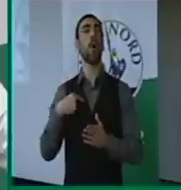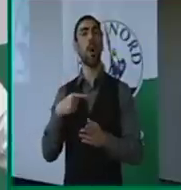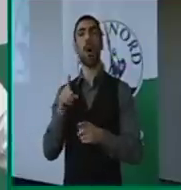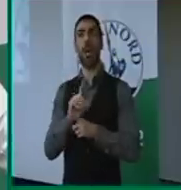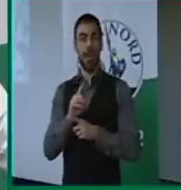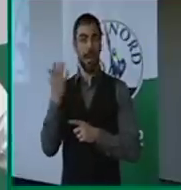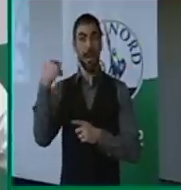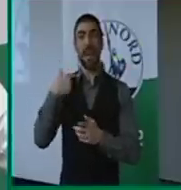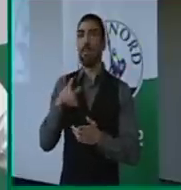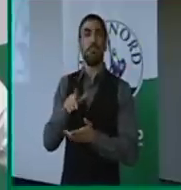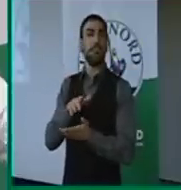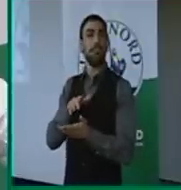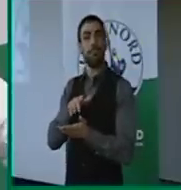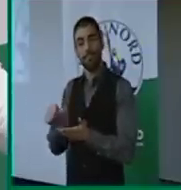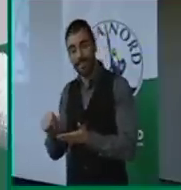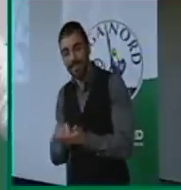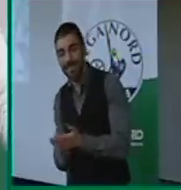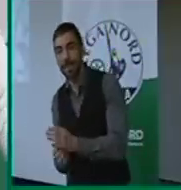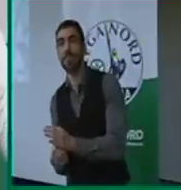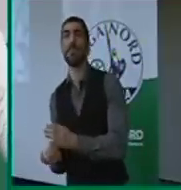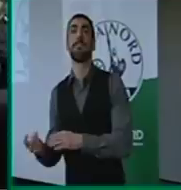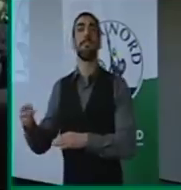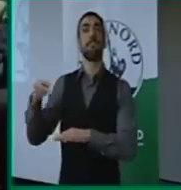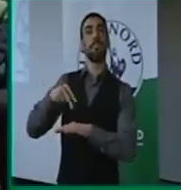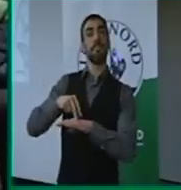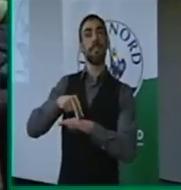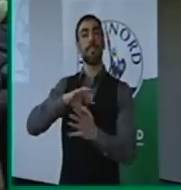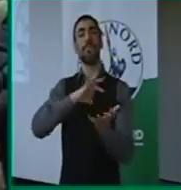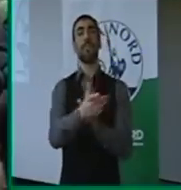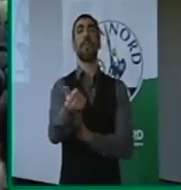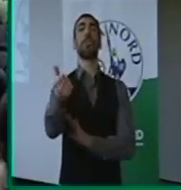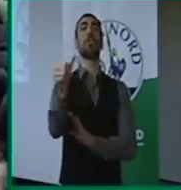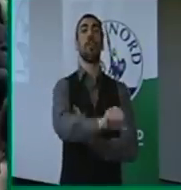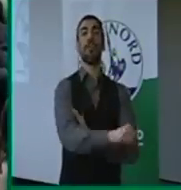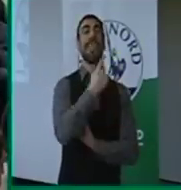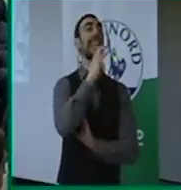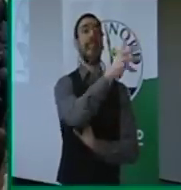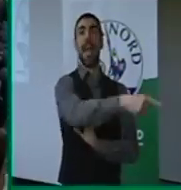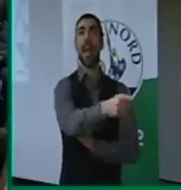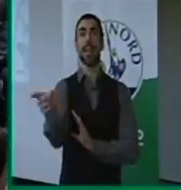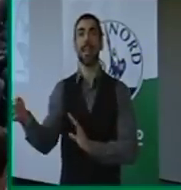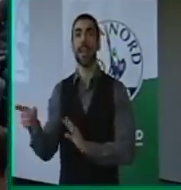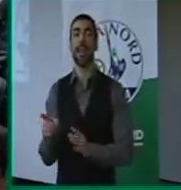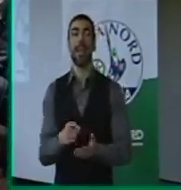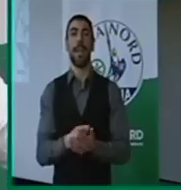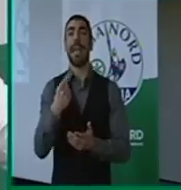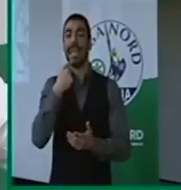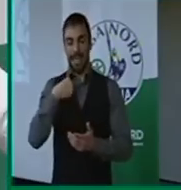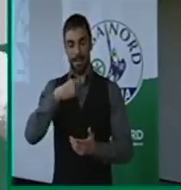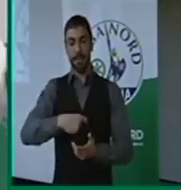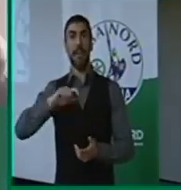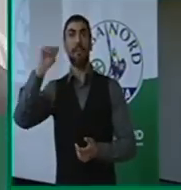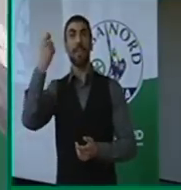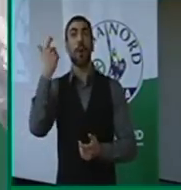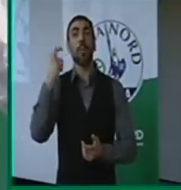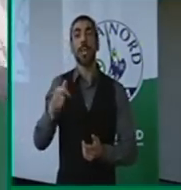disfatta totale trasformò in sconfitta per gli altri quella che diventò la sua vittoria